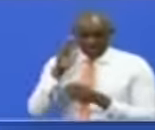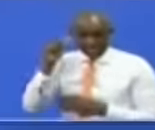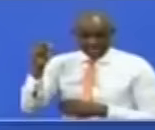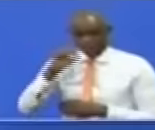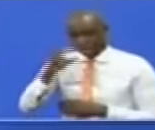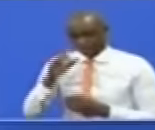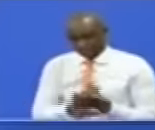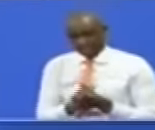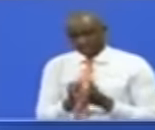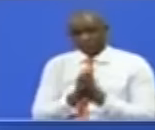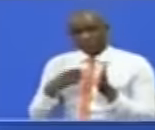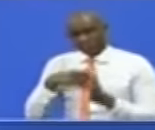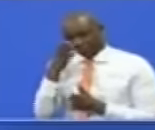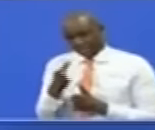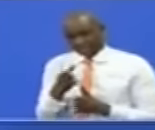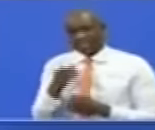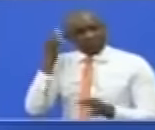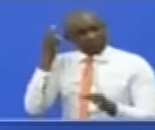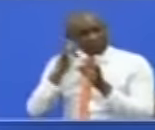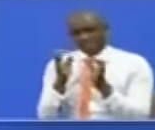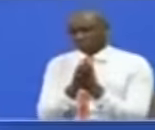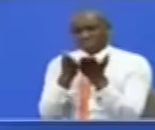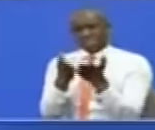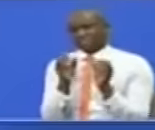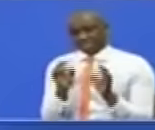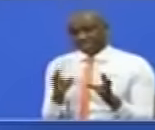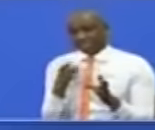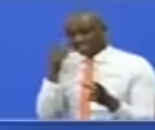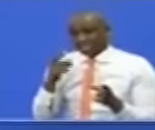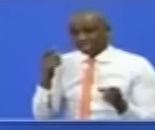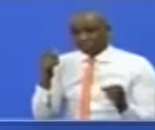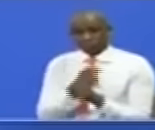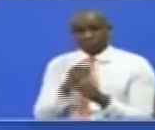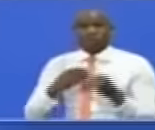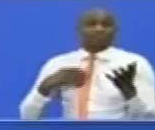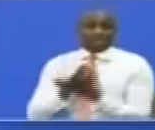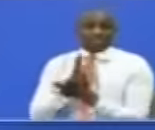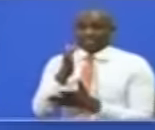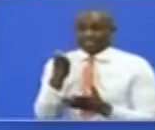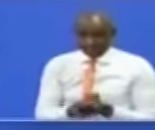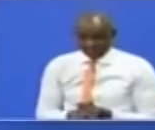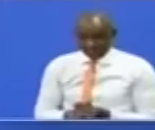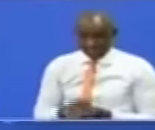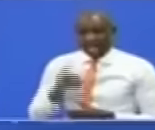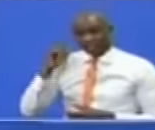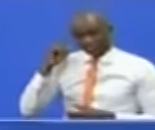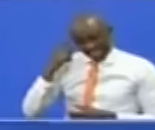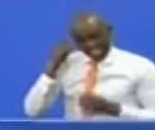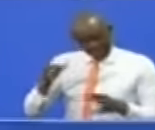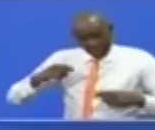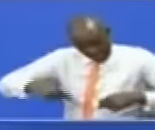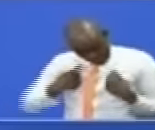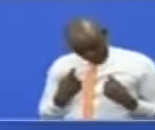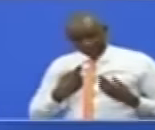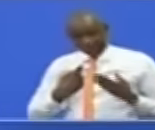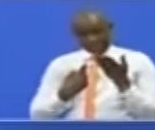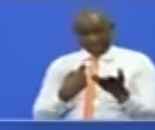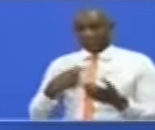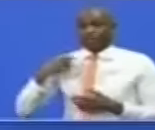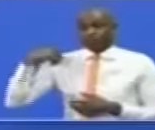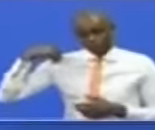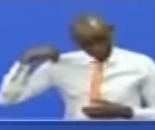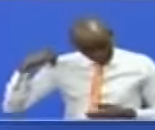County, na wananchi hawana imani na ya kwamba kutakuwa na haki akiendelea kukaa hapo. Ingekuwa ni mimi kwa hiari yangu, ingekuwa ni